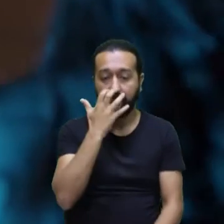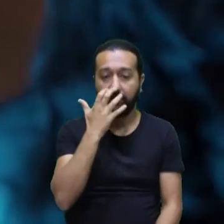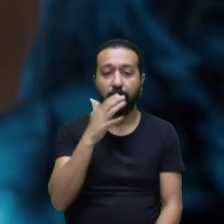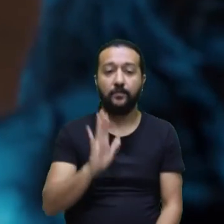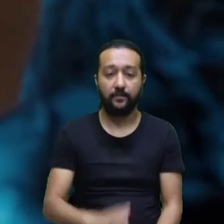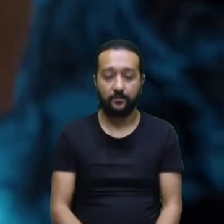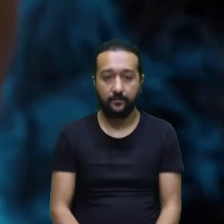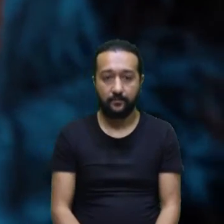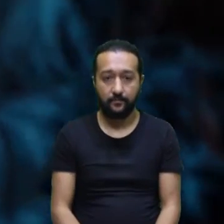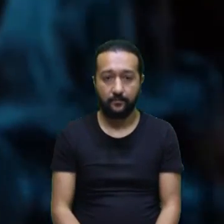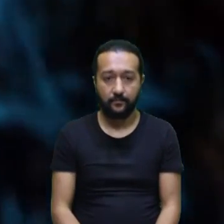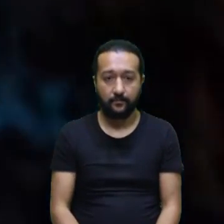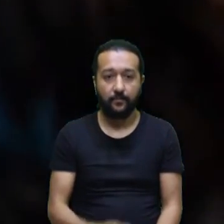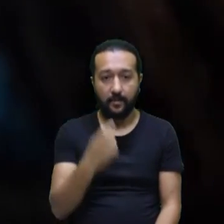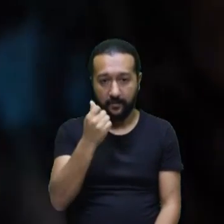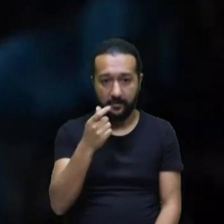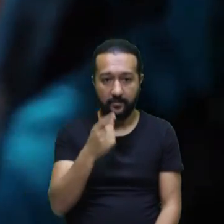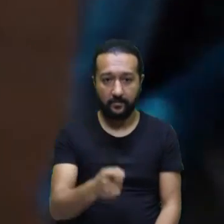bekleyemez. Para.